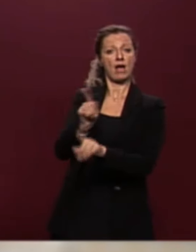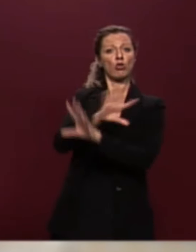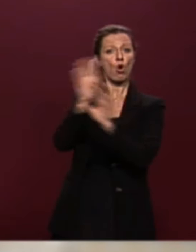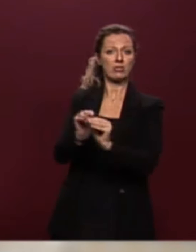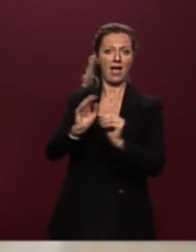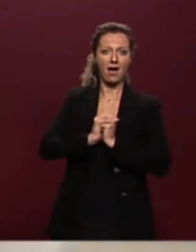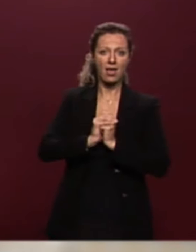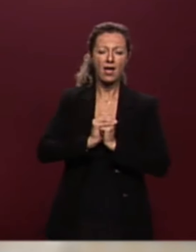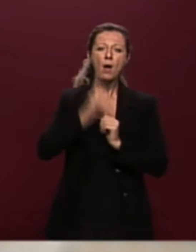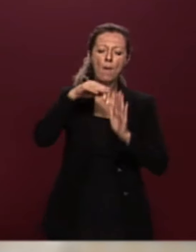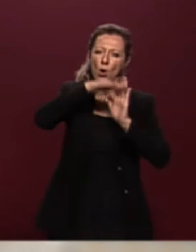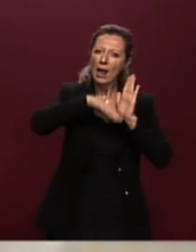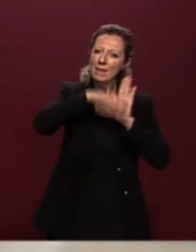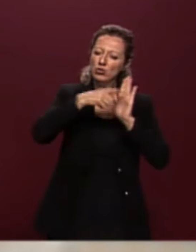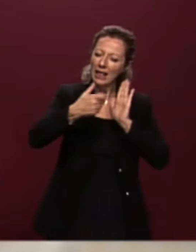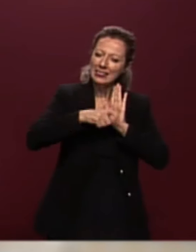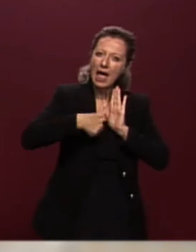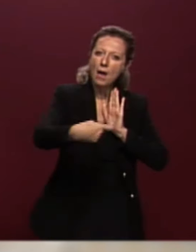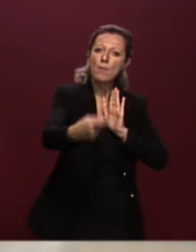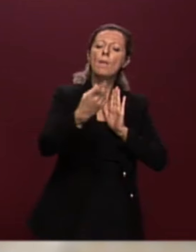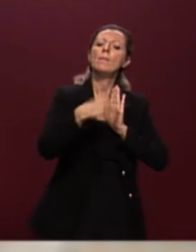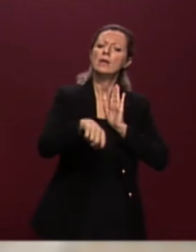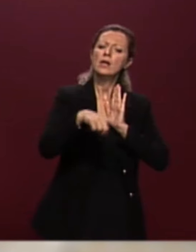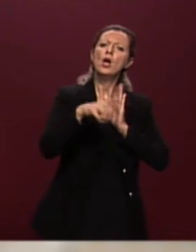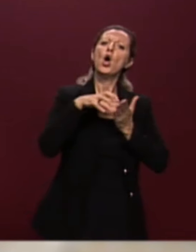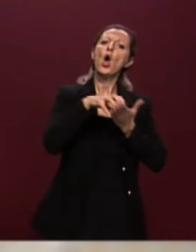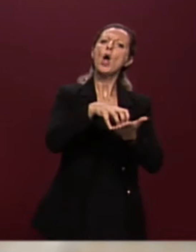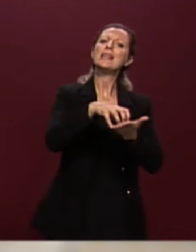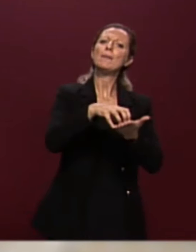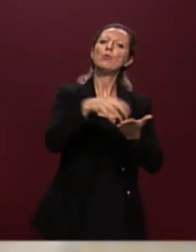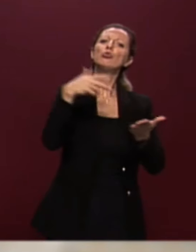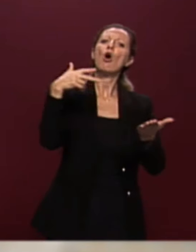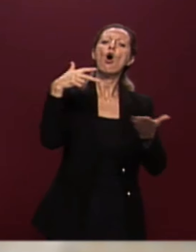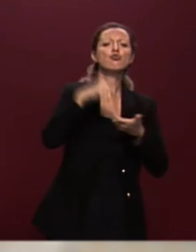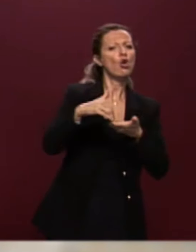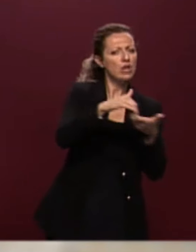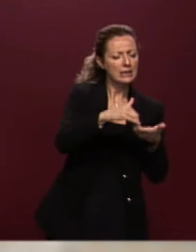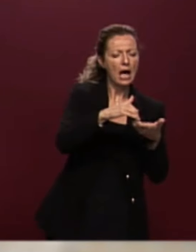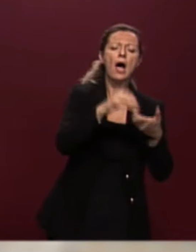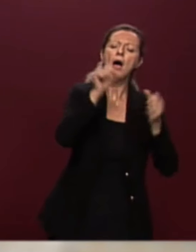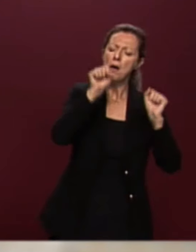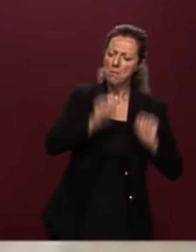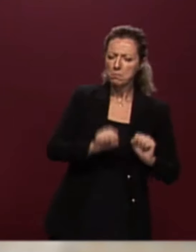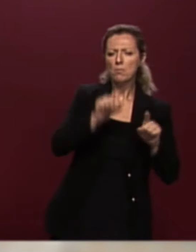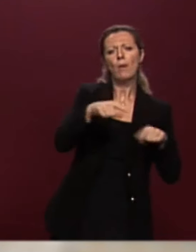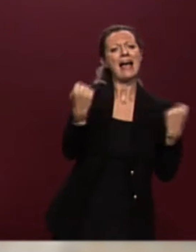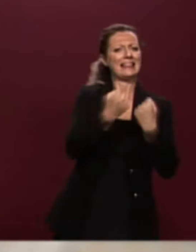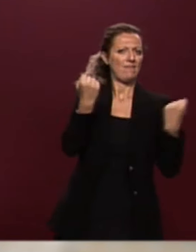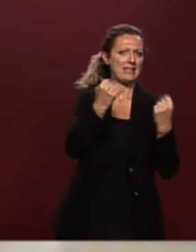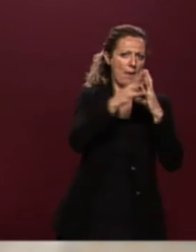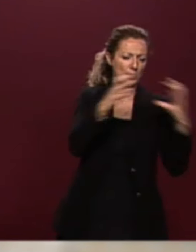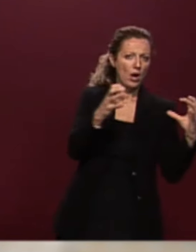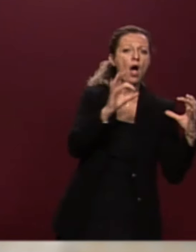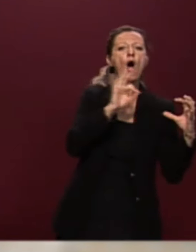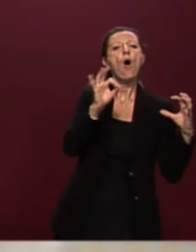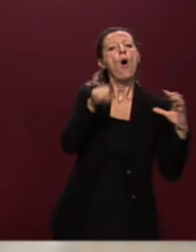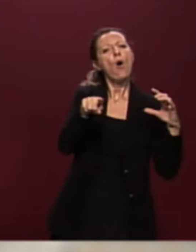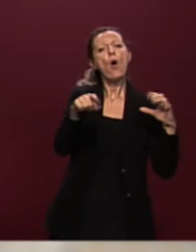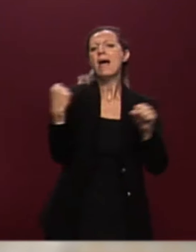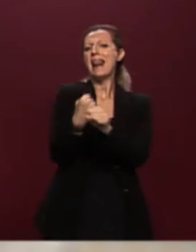lungo termine del contributo alla società, sia esso inteso attraverso l'attività imprenditoriale o come